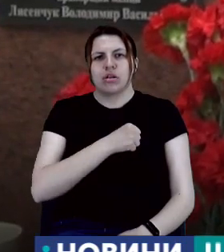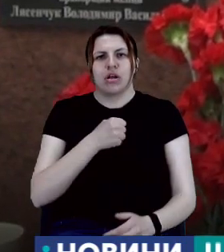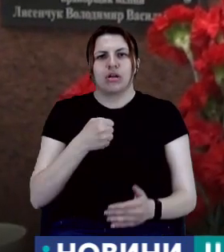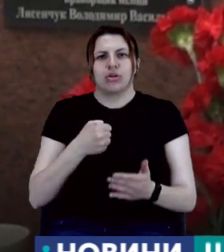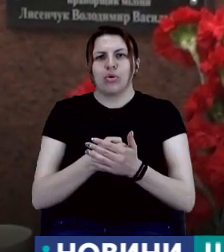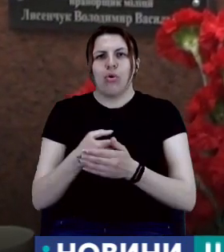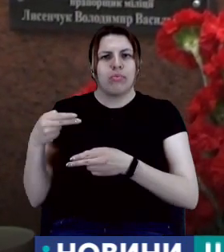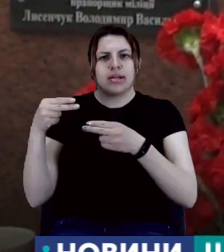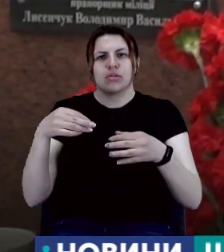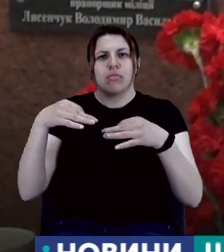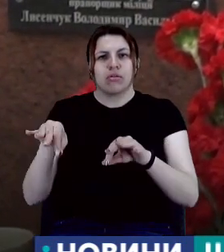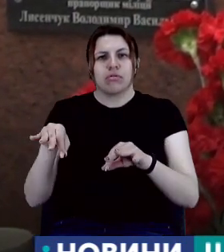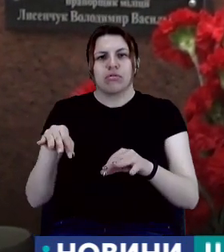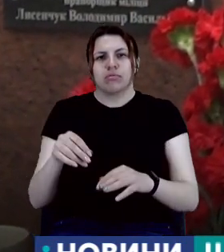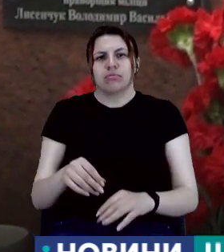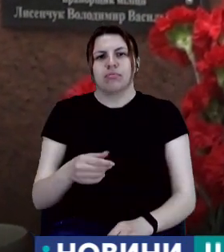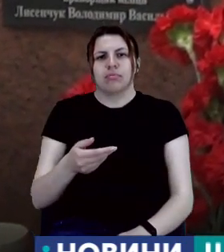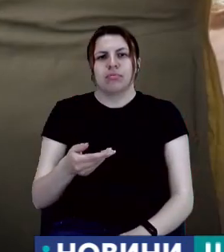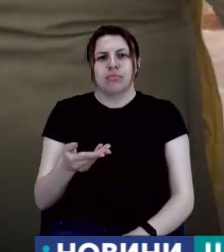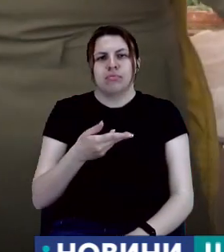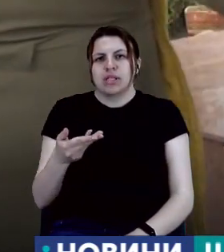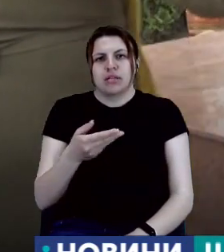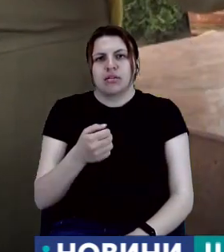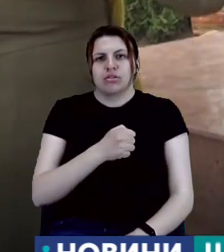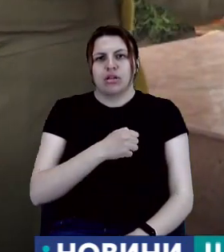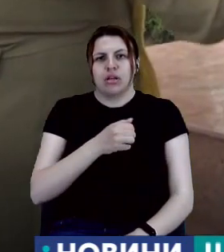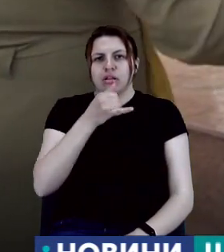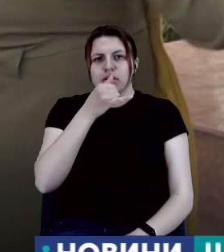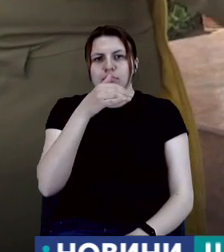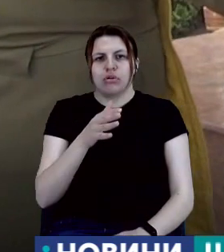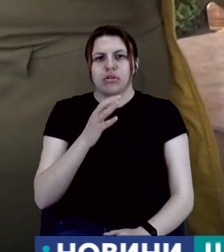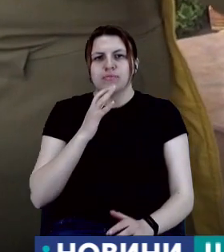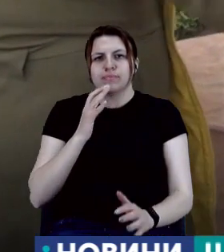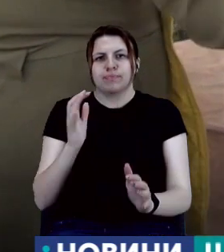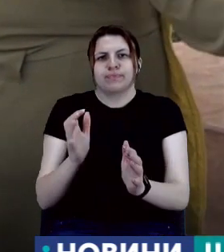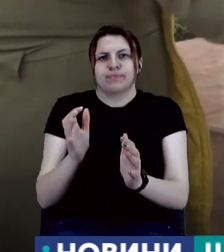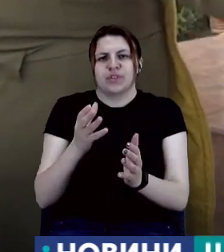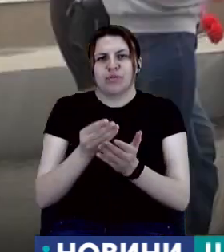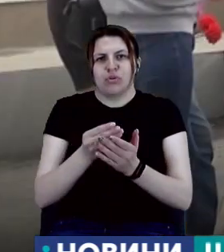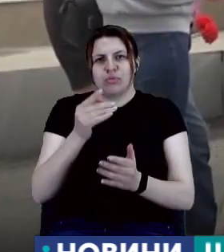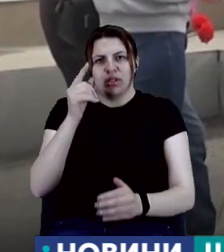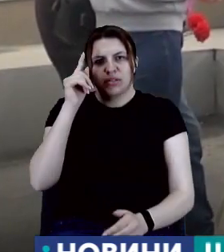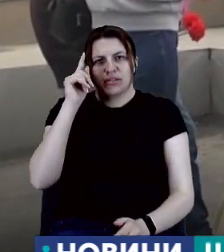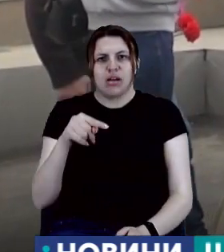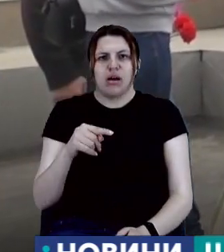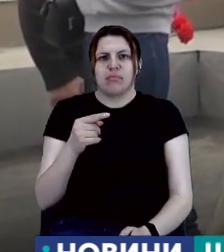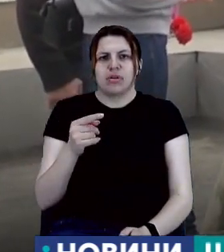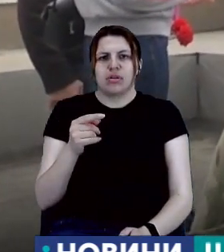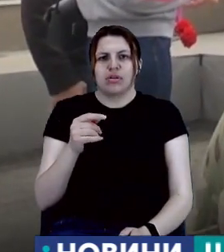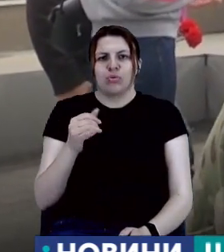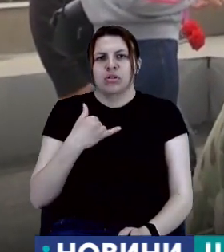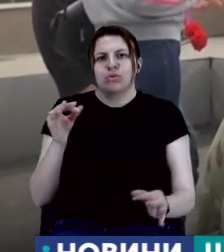ми, на жаль, не змогли своїми знаннями і засобами, які у нас були, тобто